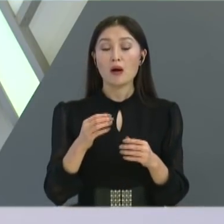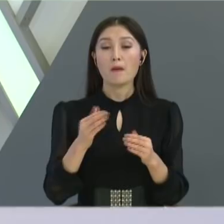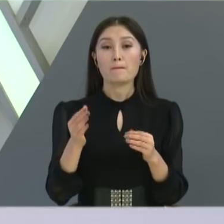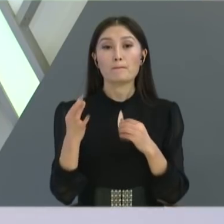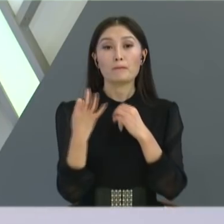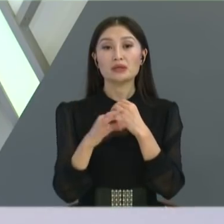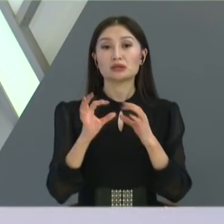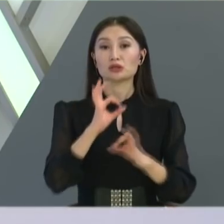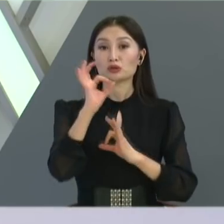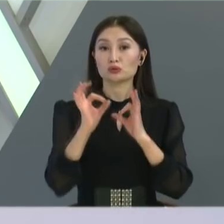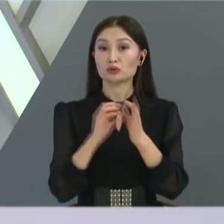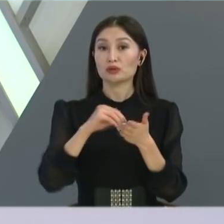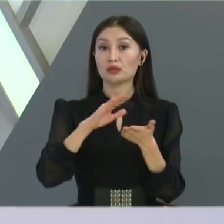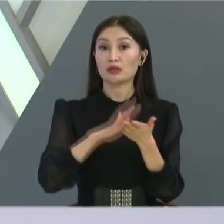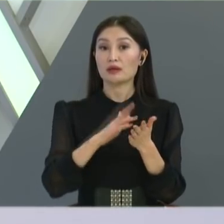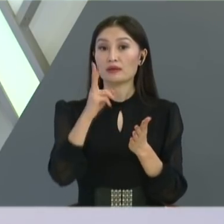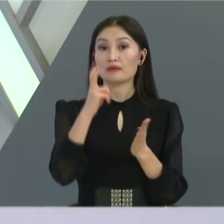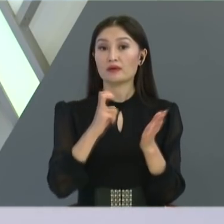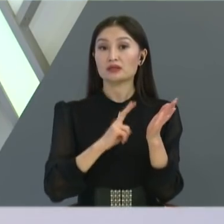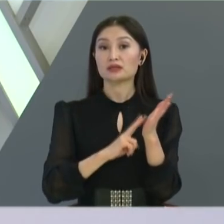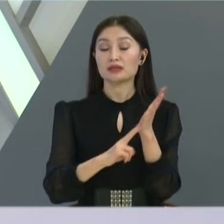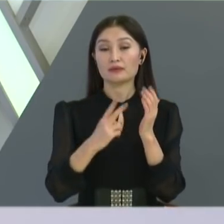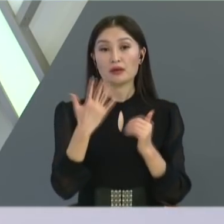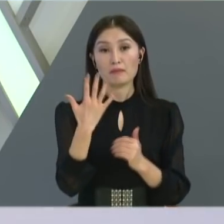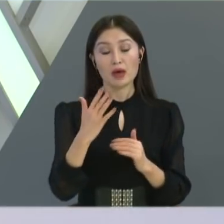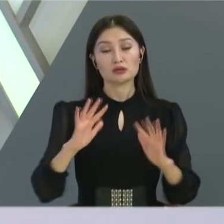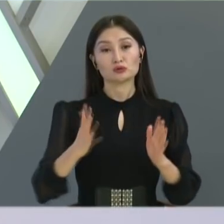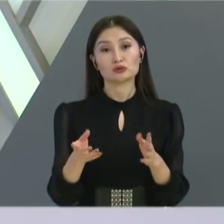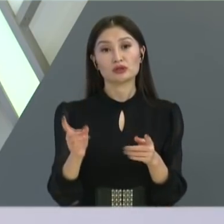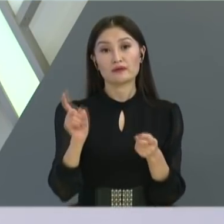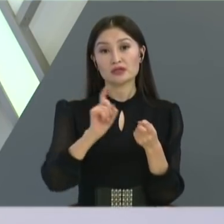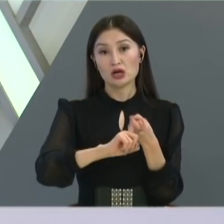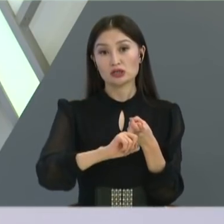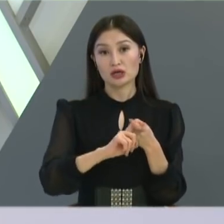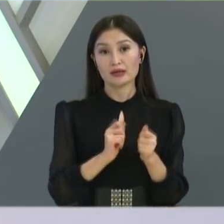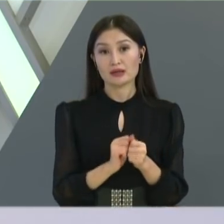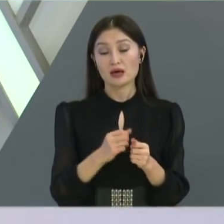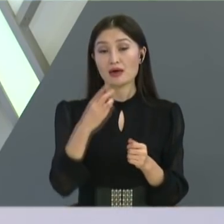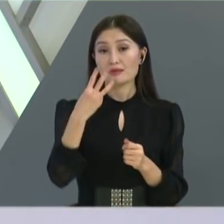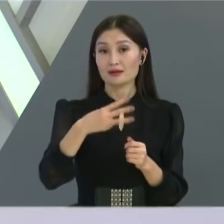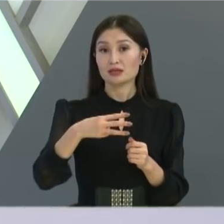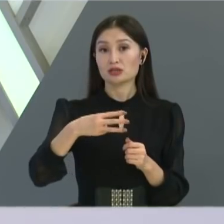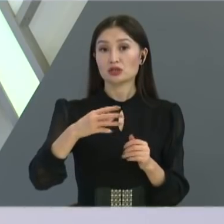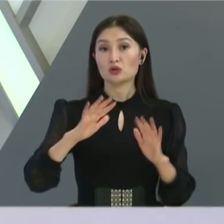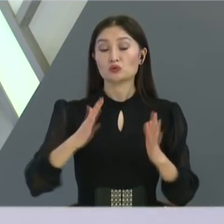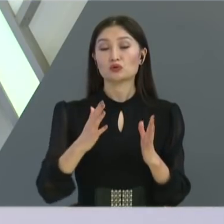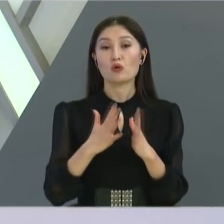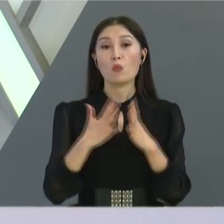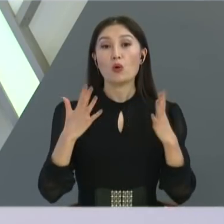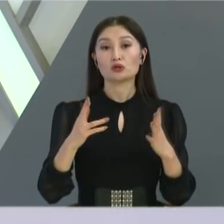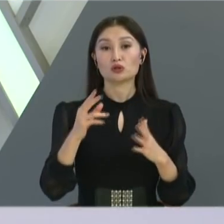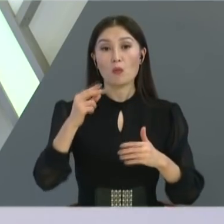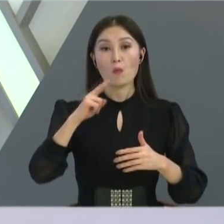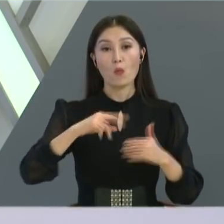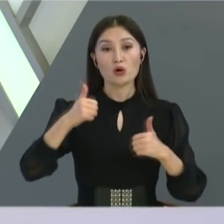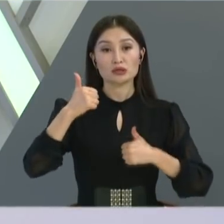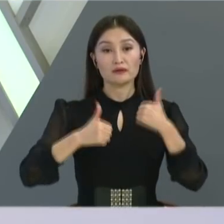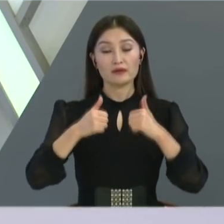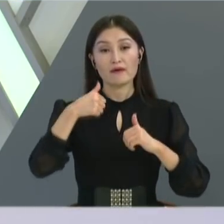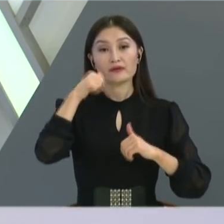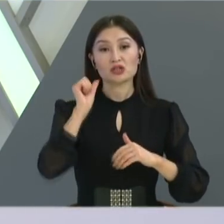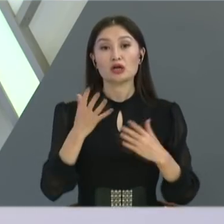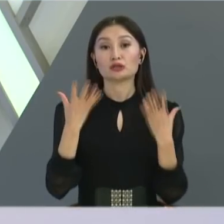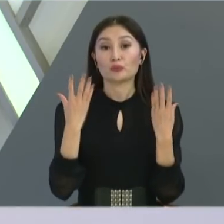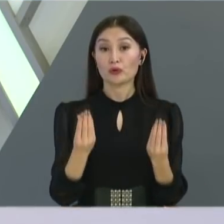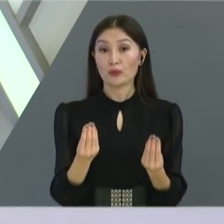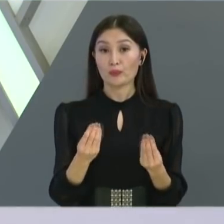последние сутки зафиксировано 275 случаев заражения, что на 30 случаев больше по сравнению со вчерашним